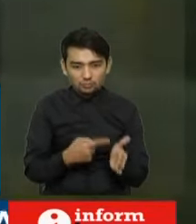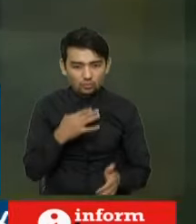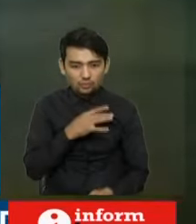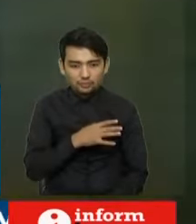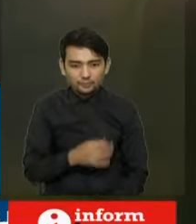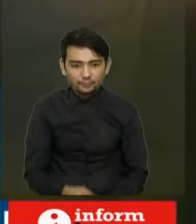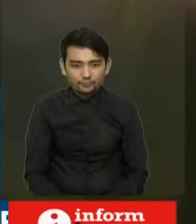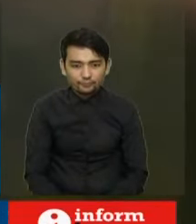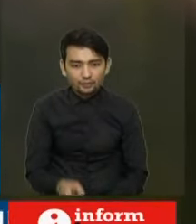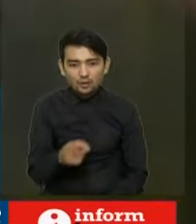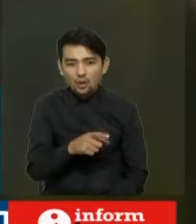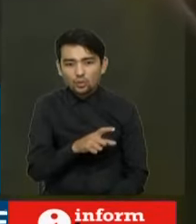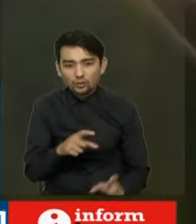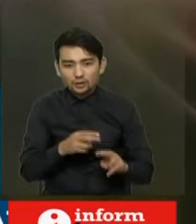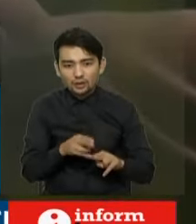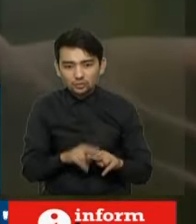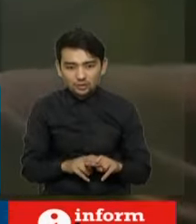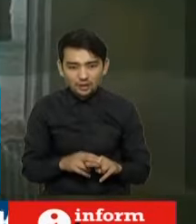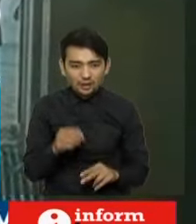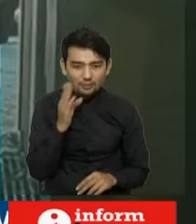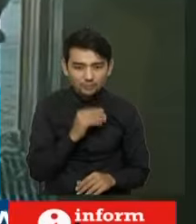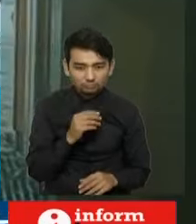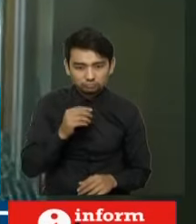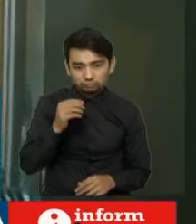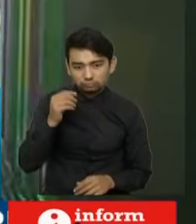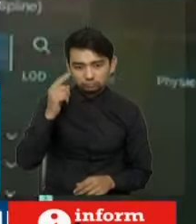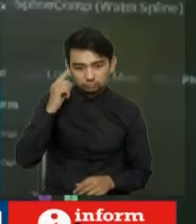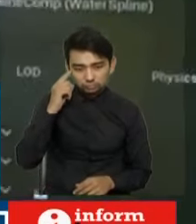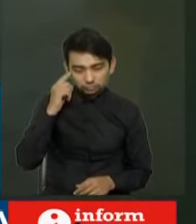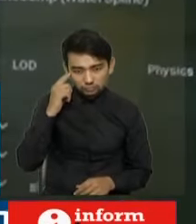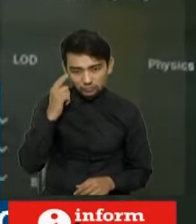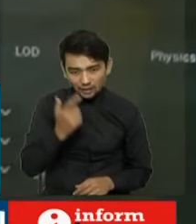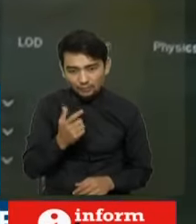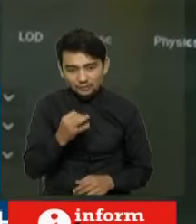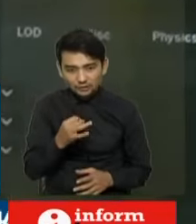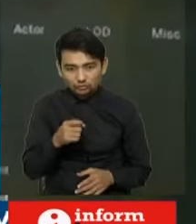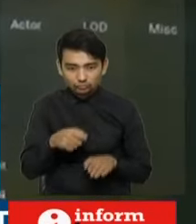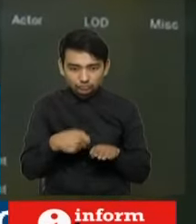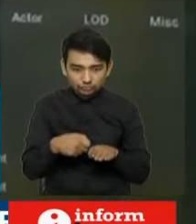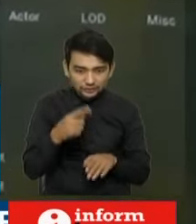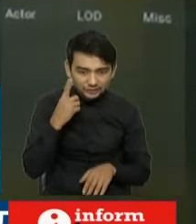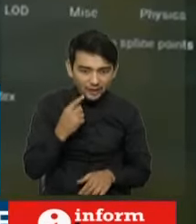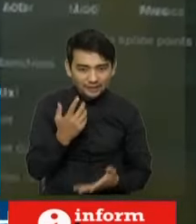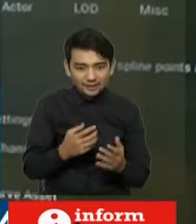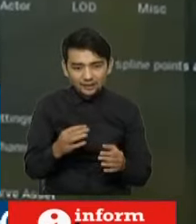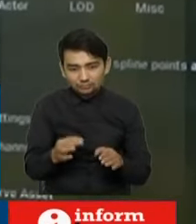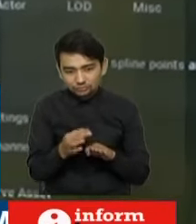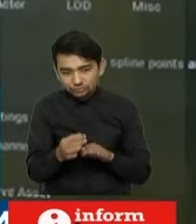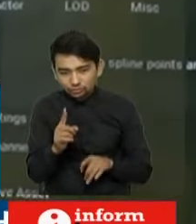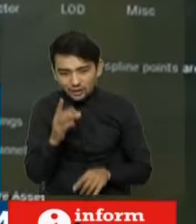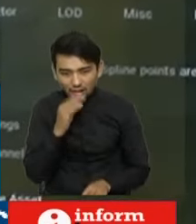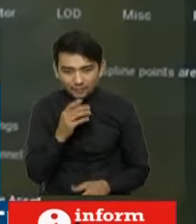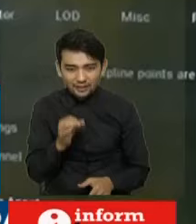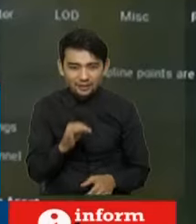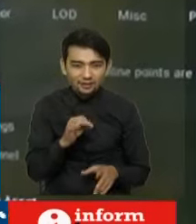людей – это те люди, которые имеют определенные навыки, либо там он шить умеет, умеет вязать что-то, либо, ну и